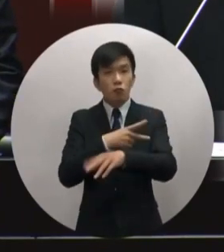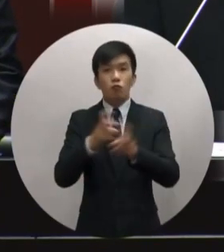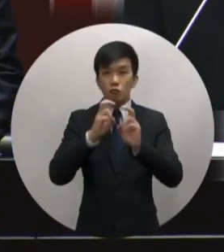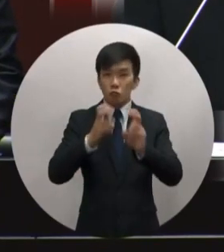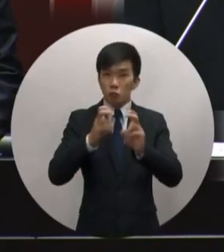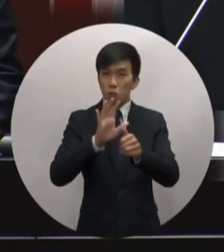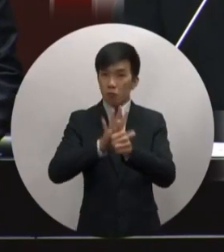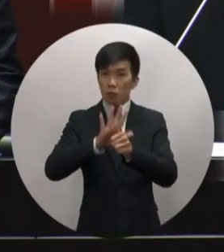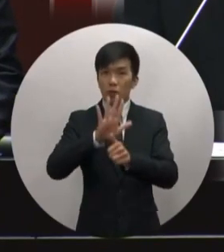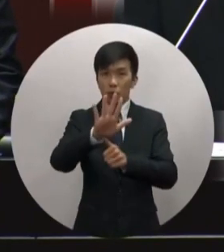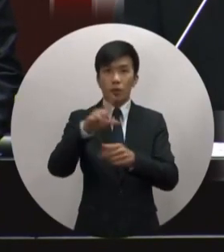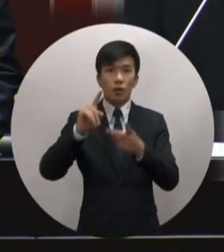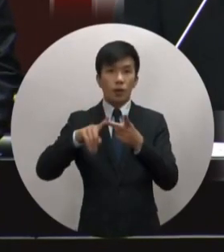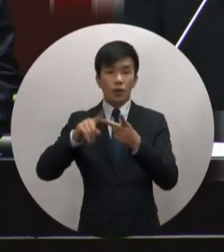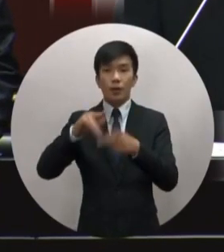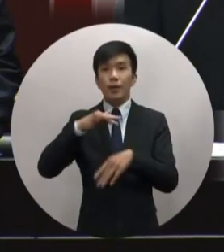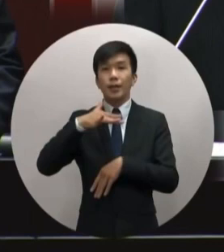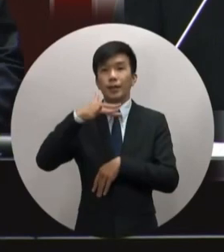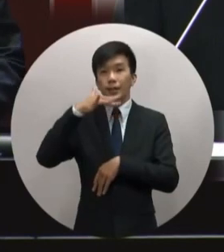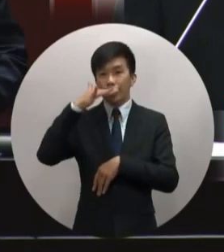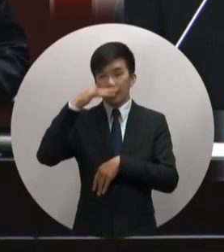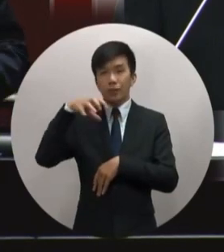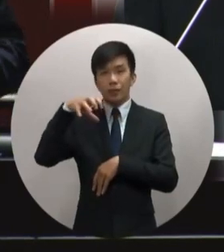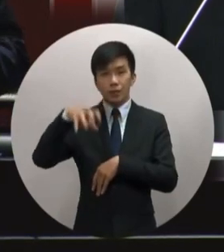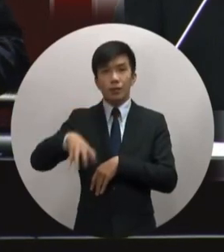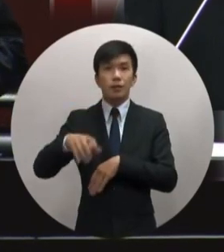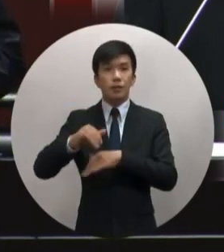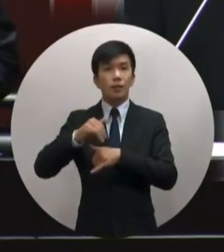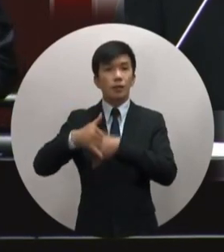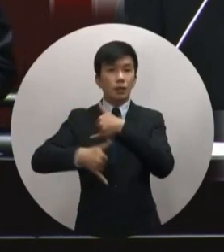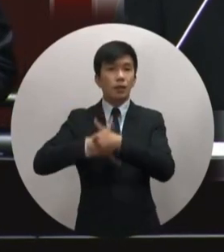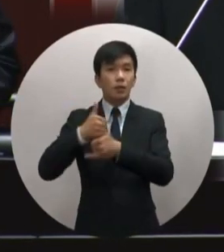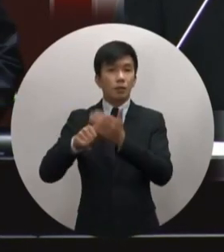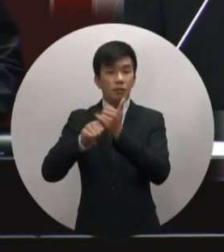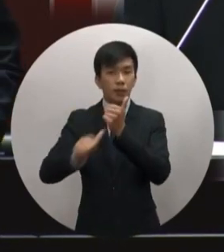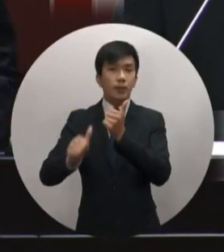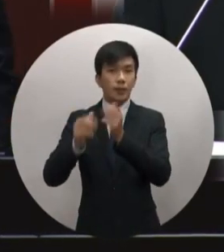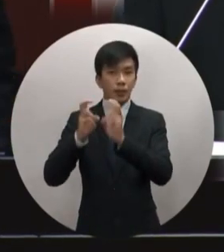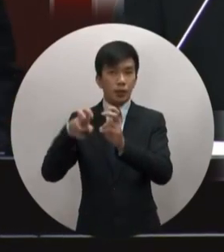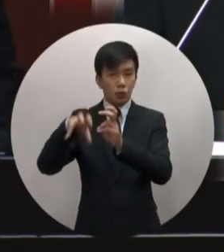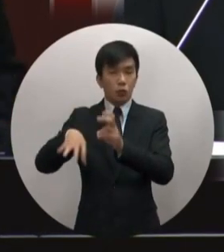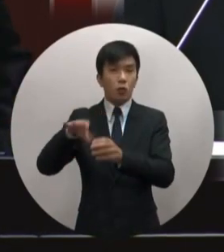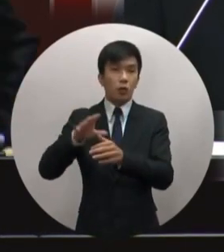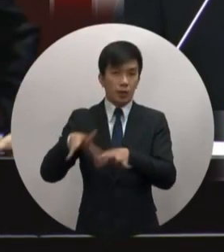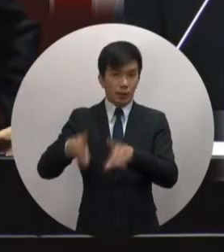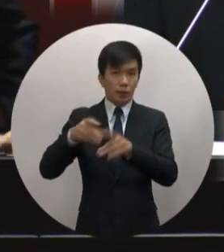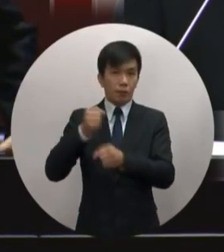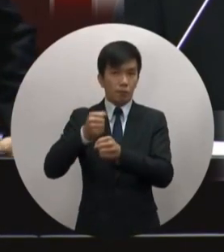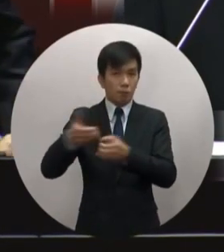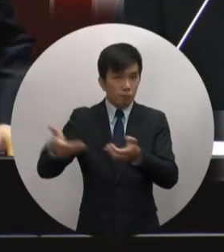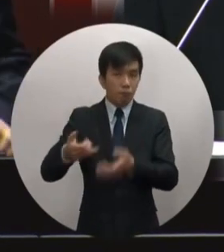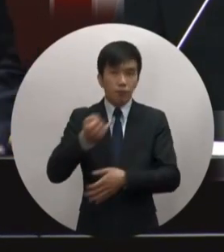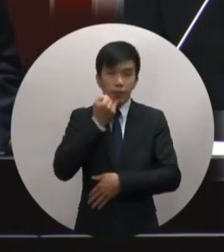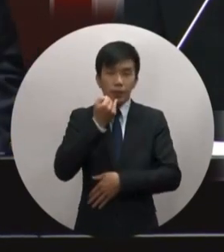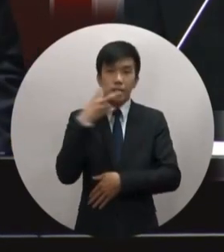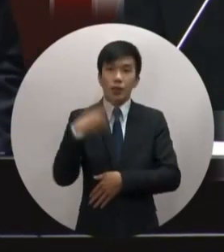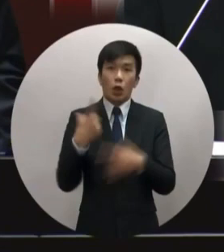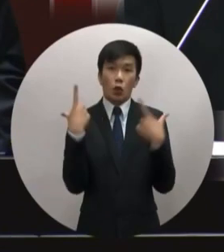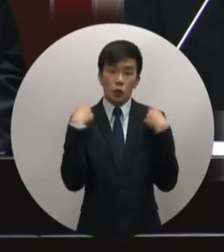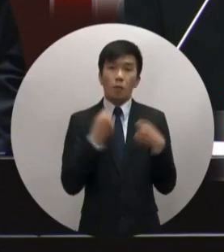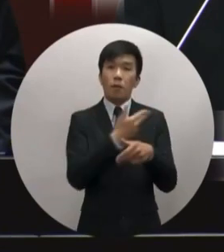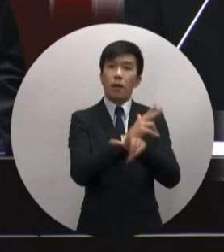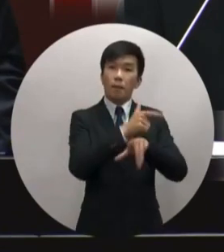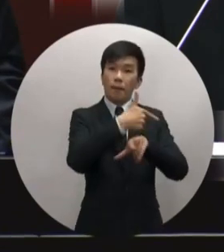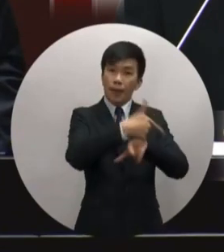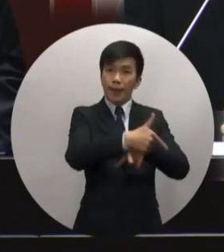外對於汐止民生線屬於東段屬先做那對於原來的板南線能夠連